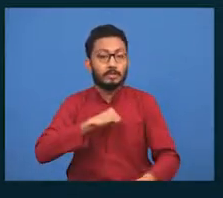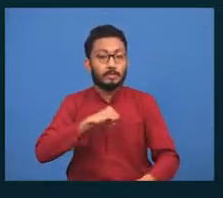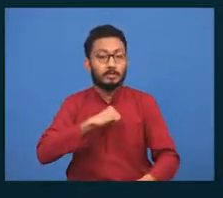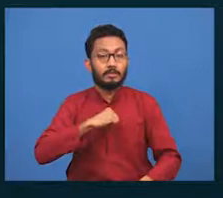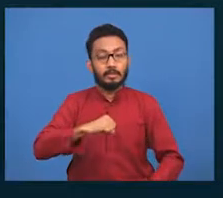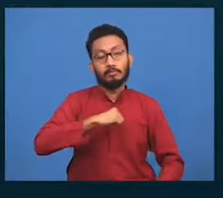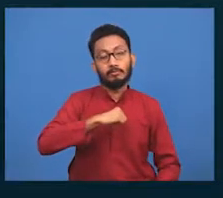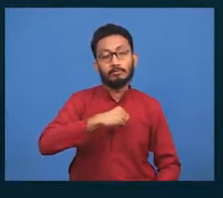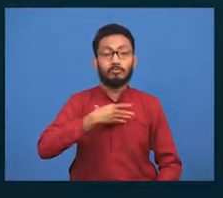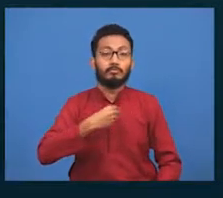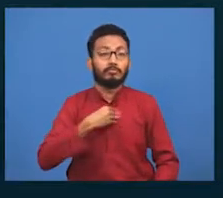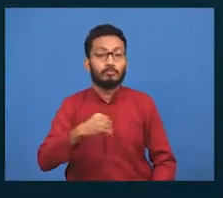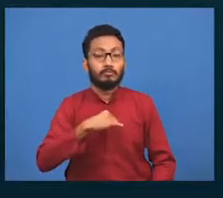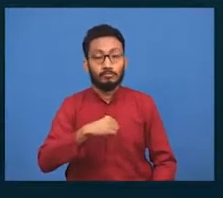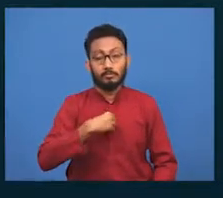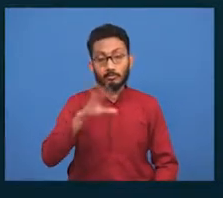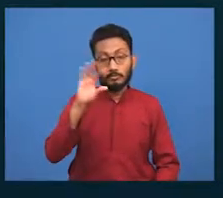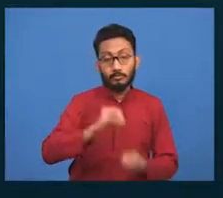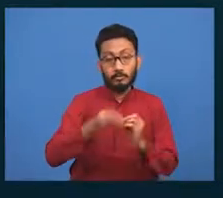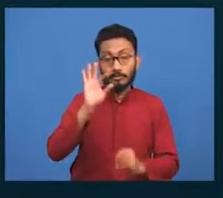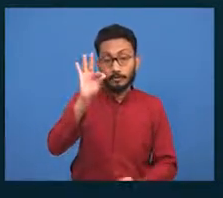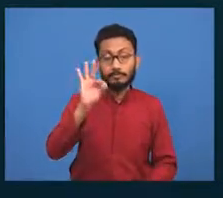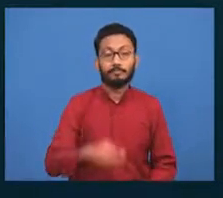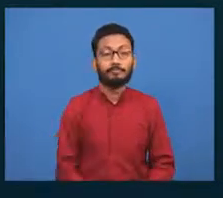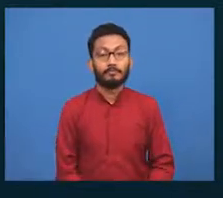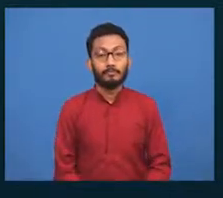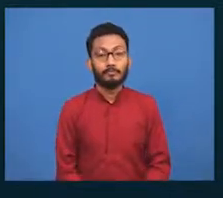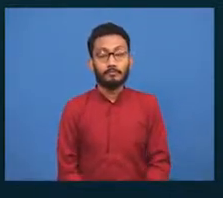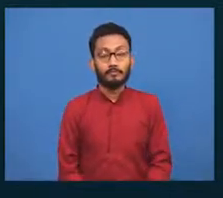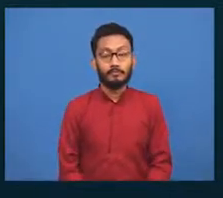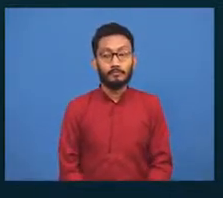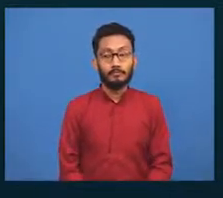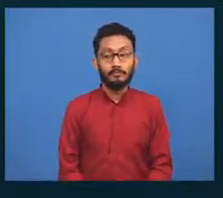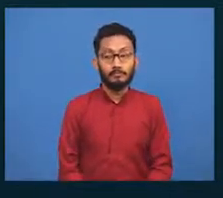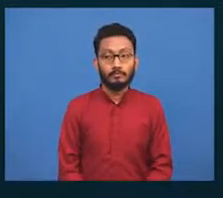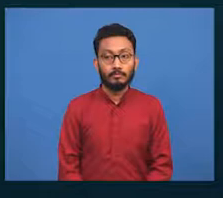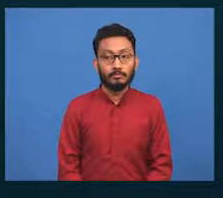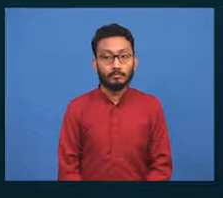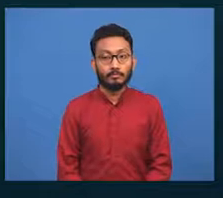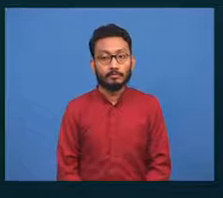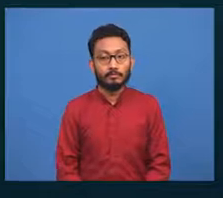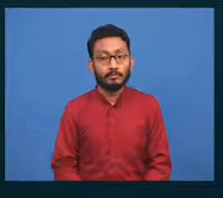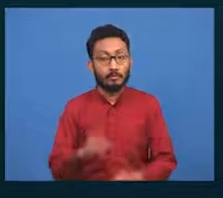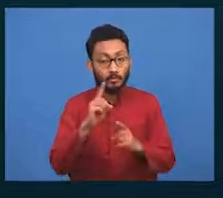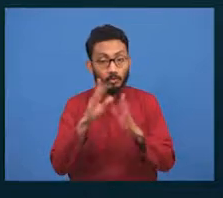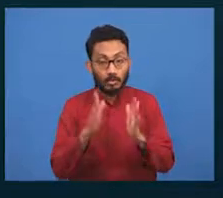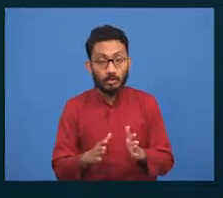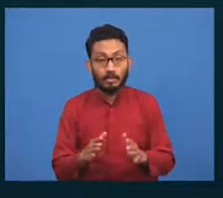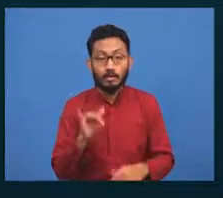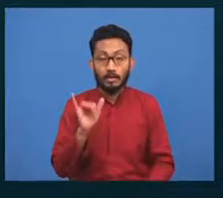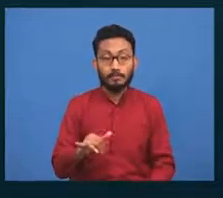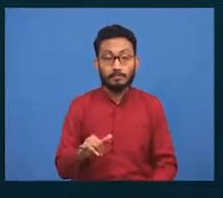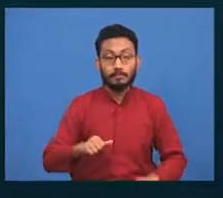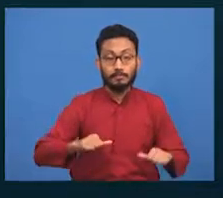kesembilan, menyatakan ataupun mengatakan kepada seseorang yang mengamalkan sunnah